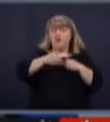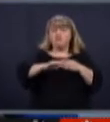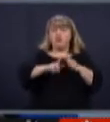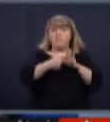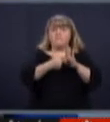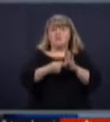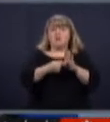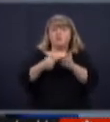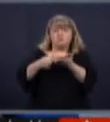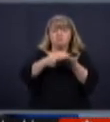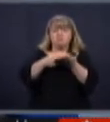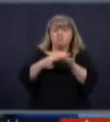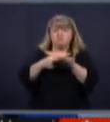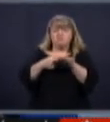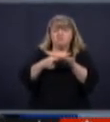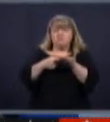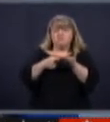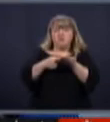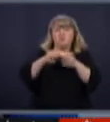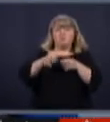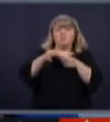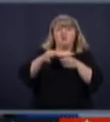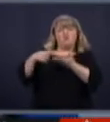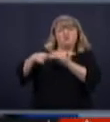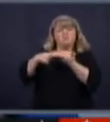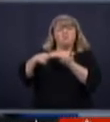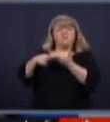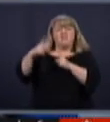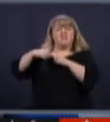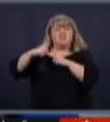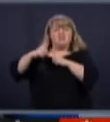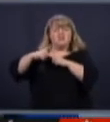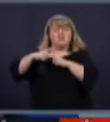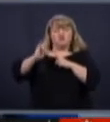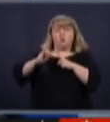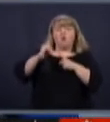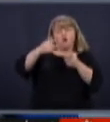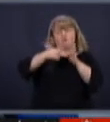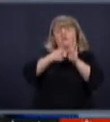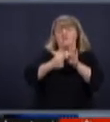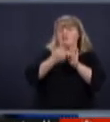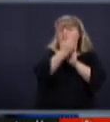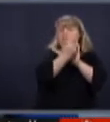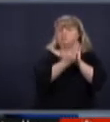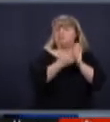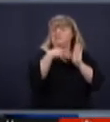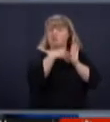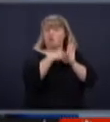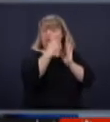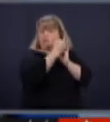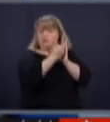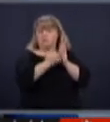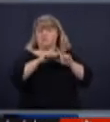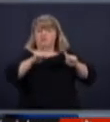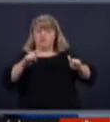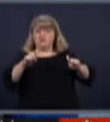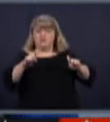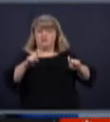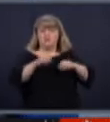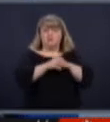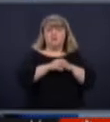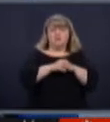c'est ce que je pense, parce que c'est mieux que le point de presse, pour présenter c'est quoi les études qui ont cours, etc. Puis on pourrait éventuellement aussi, je sais que je vais faire travailler du monde, ça va peut-être